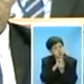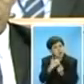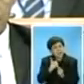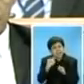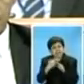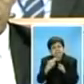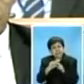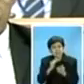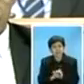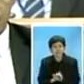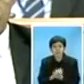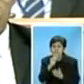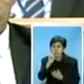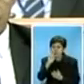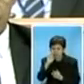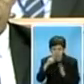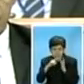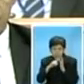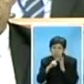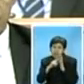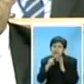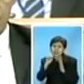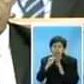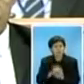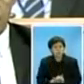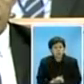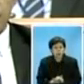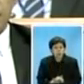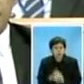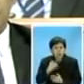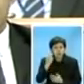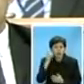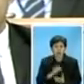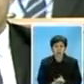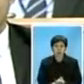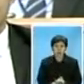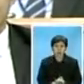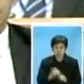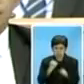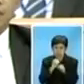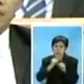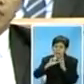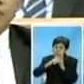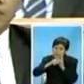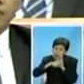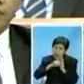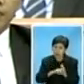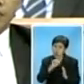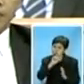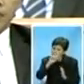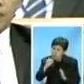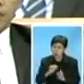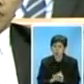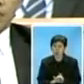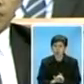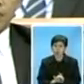นที่ชื่ออีกระแตไหมอีกระแตน่ะดิฉันบอกดิฉันไม่รู้จักหรอกเขาเป็นเลขาของสอสอค